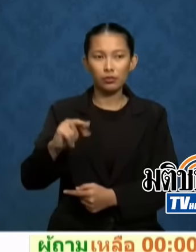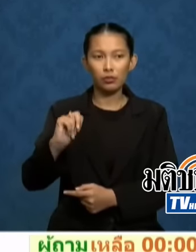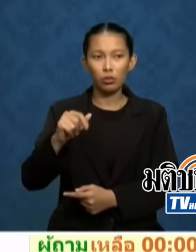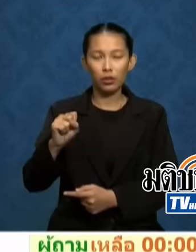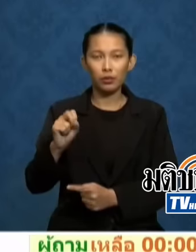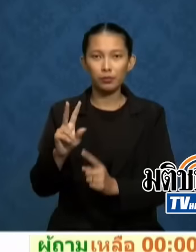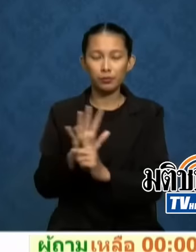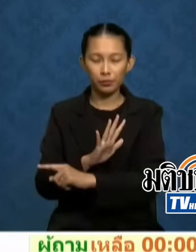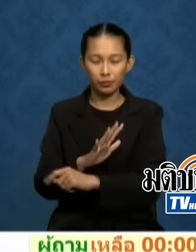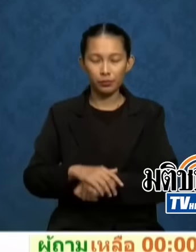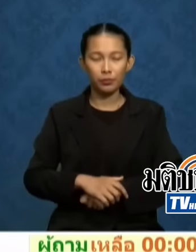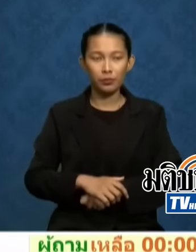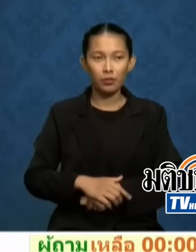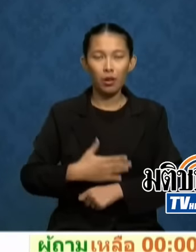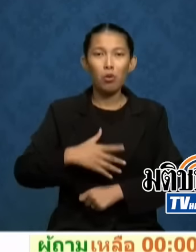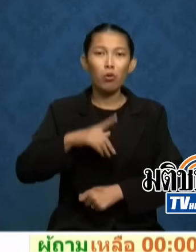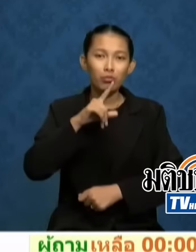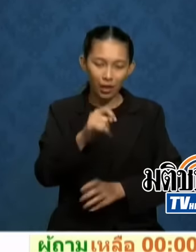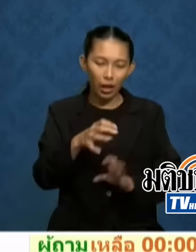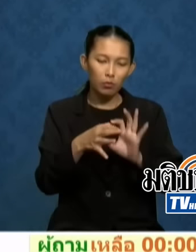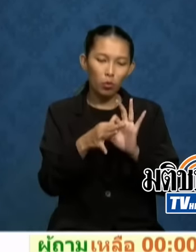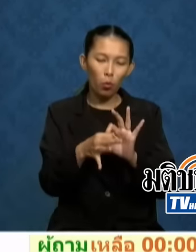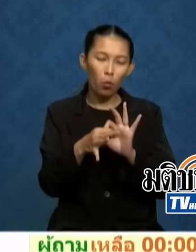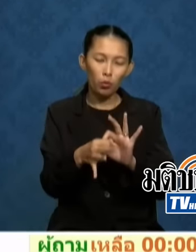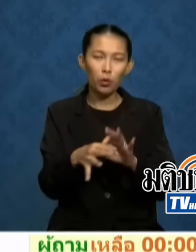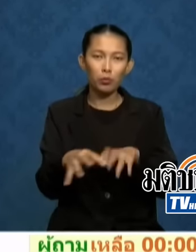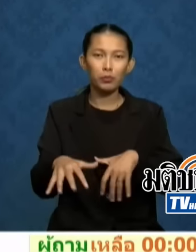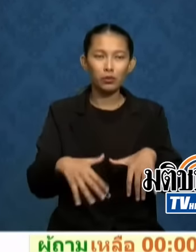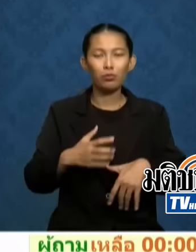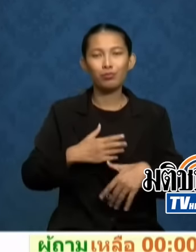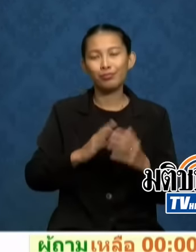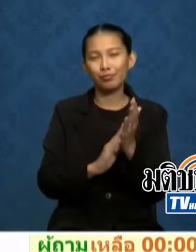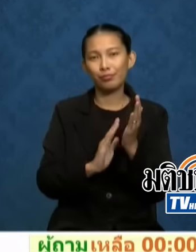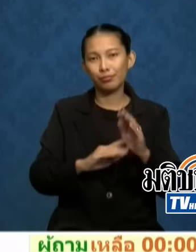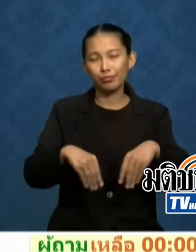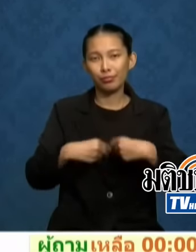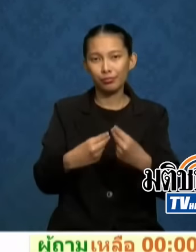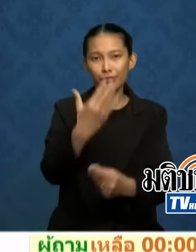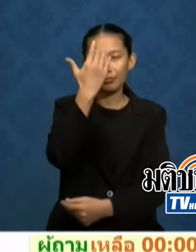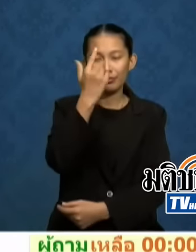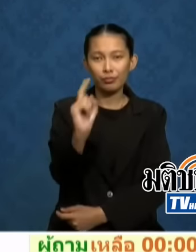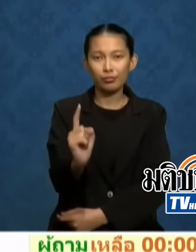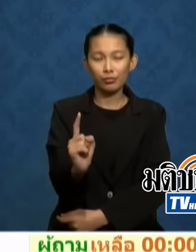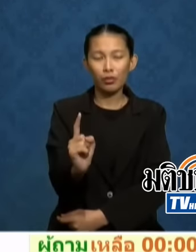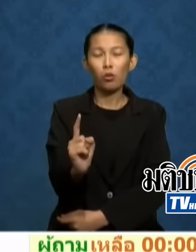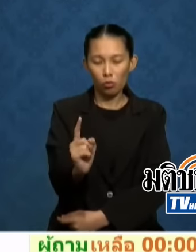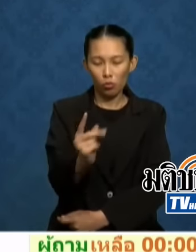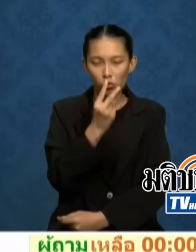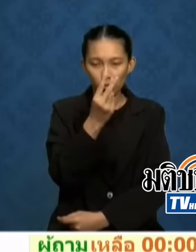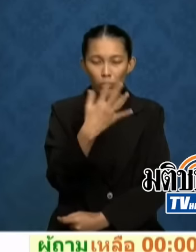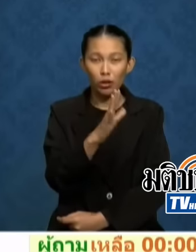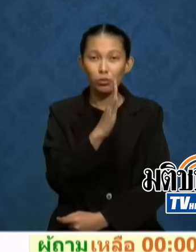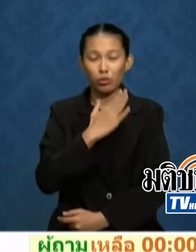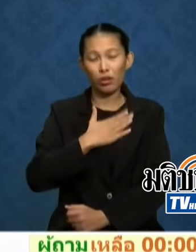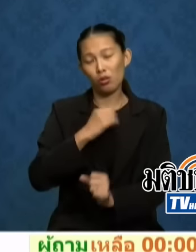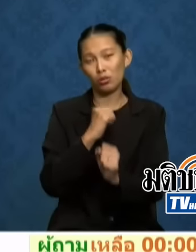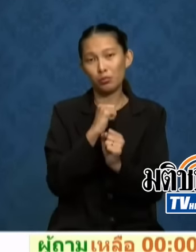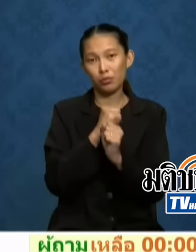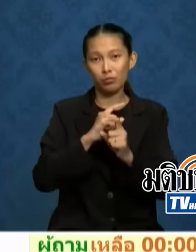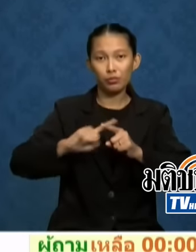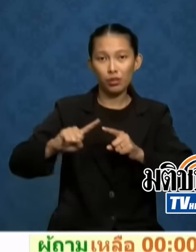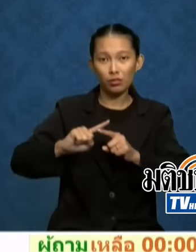ก็ถามด้วยความห่วงใยนะครับผมก็ต้องชื่นชมท่านนะครับแล้วก็เป็นเรื่องที่ถ้าเราสามารถที่ดำเนินการอะไร